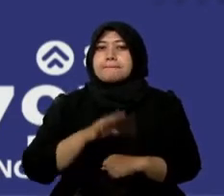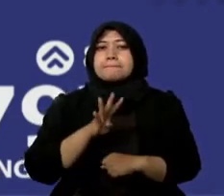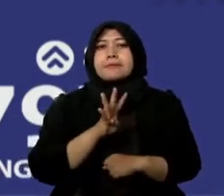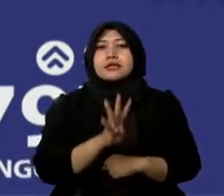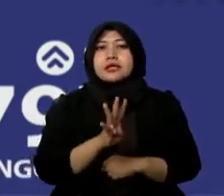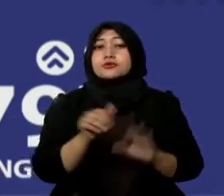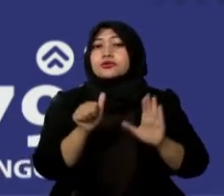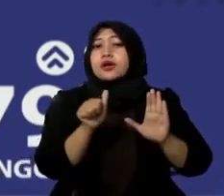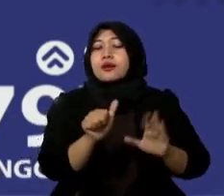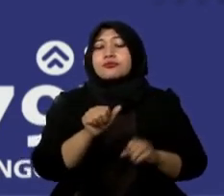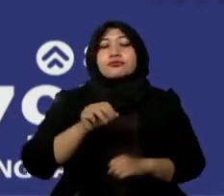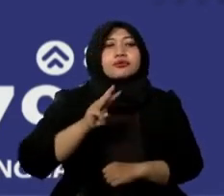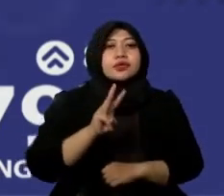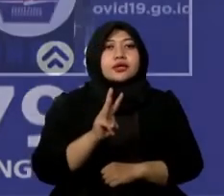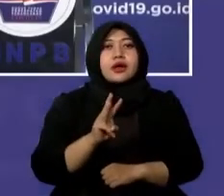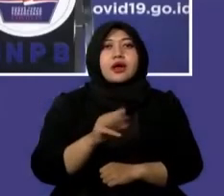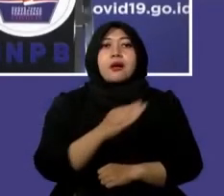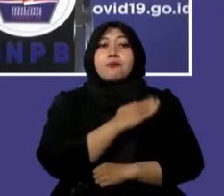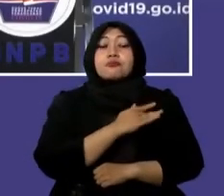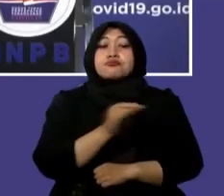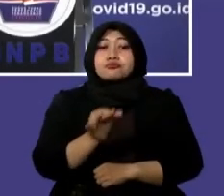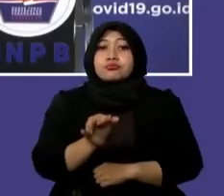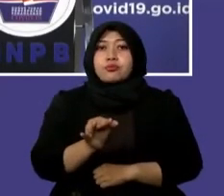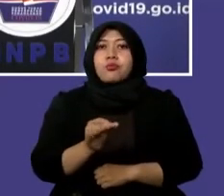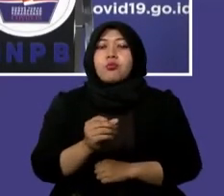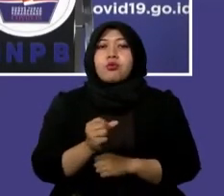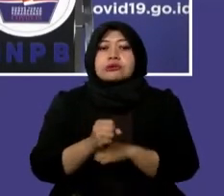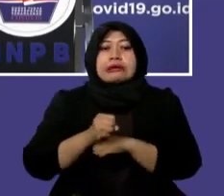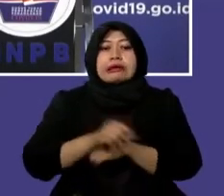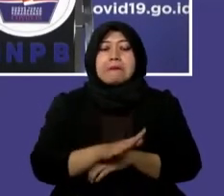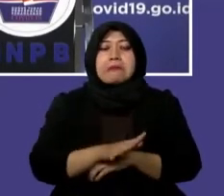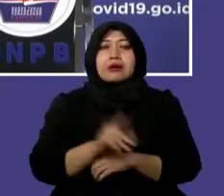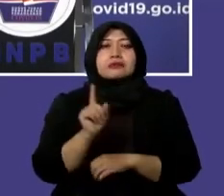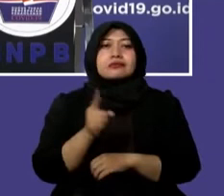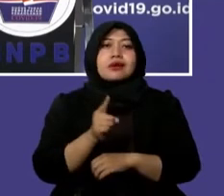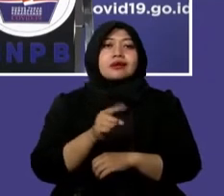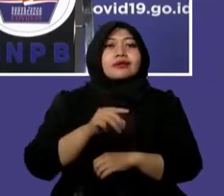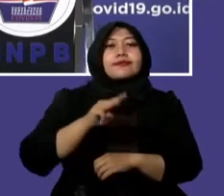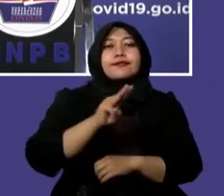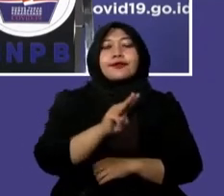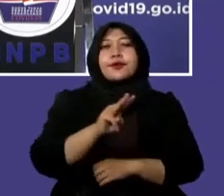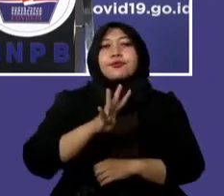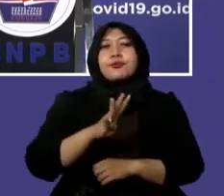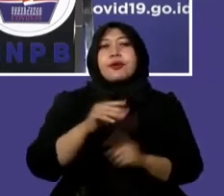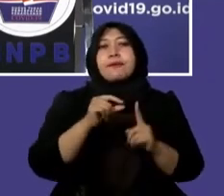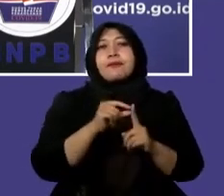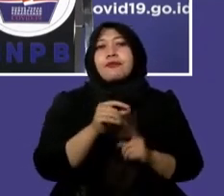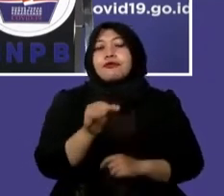463 kabupaten kota telah terdampak dari 34 provinsi.